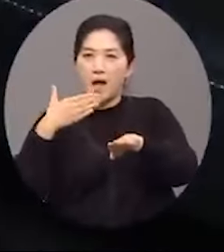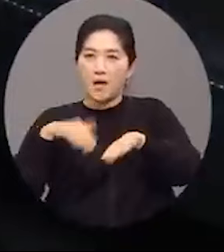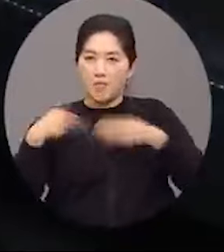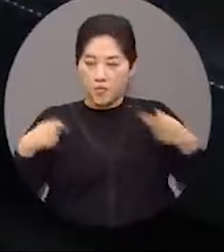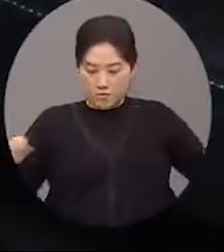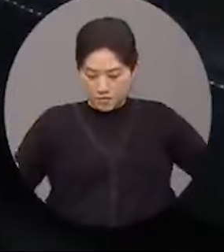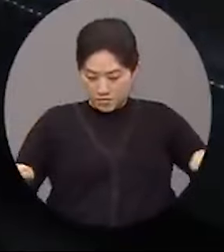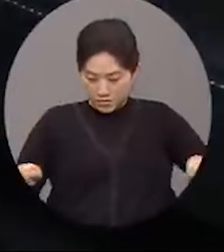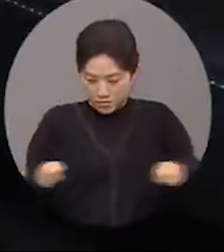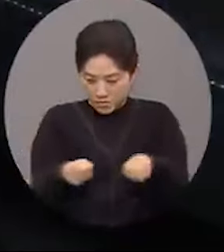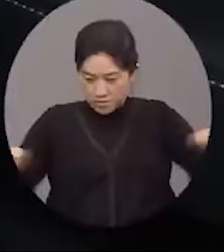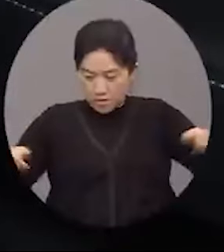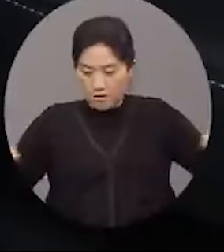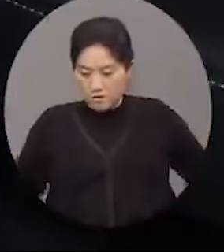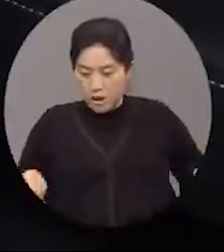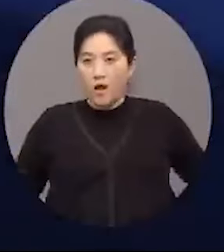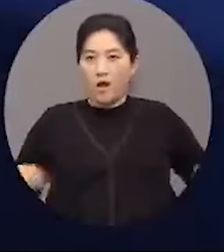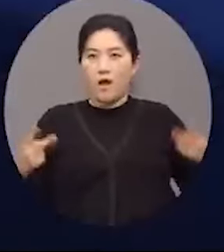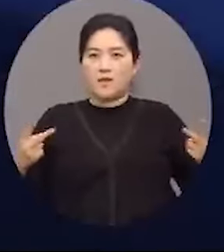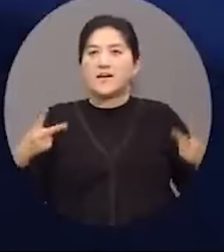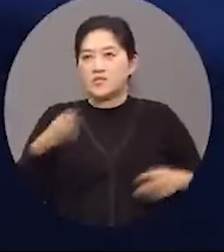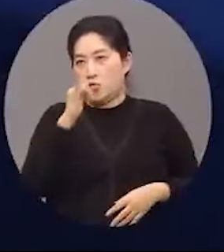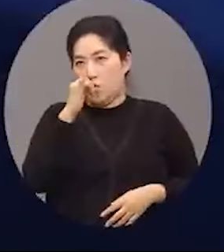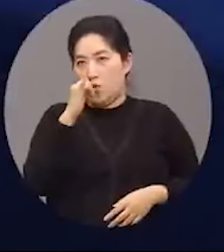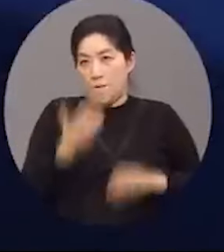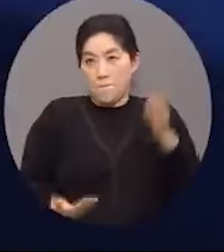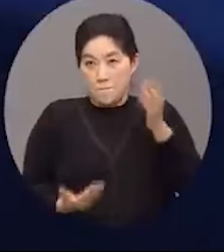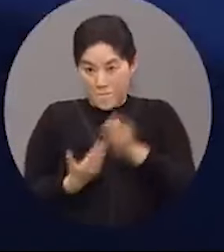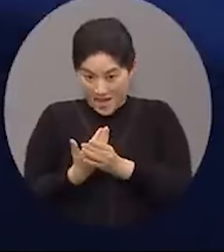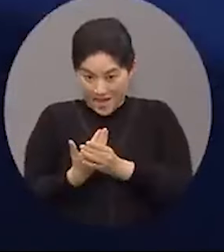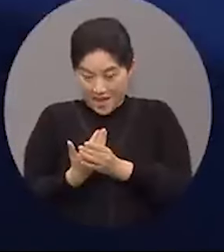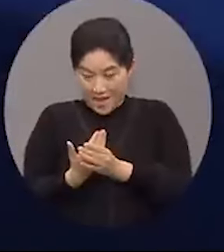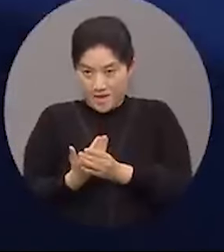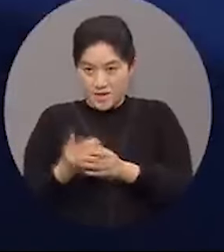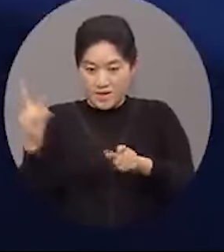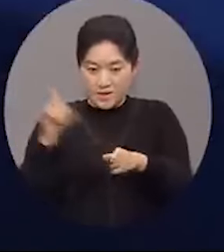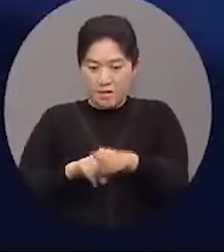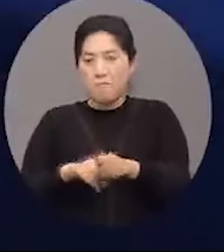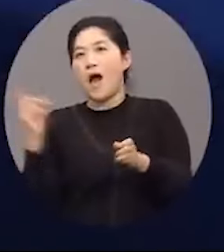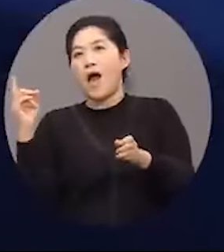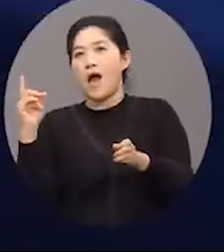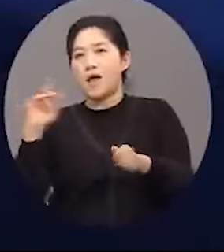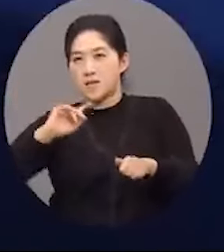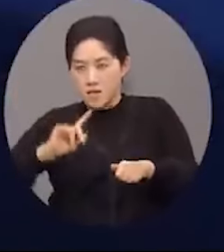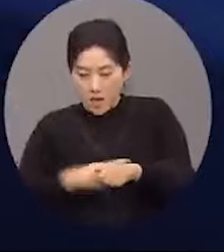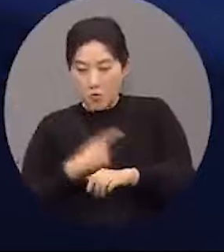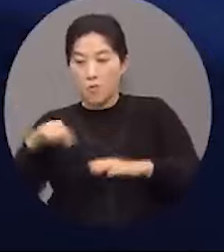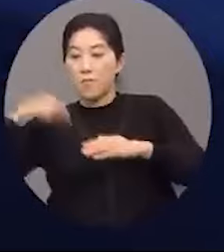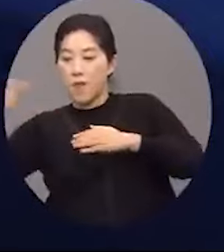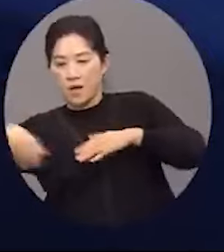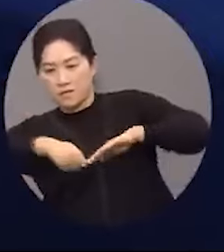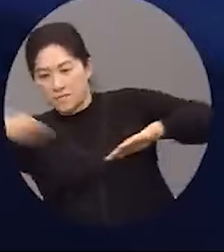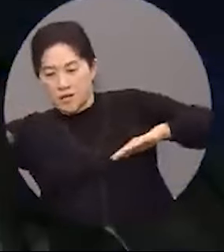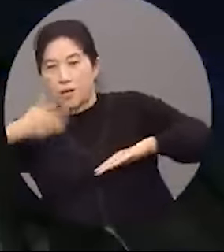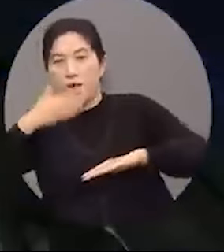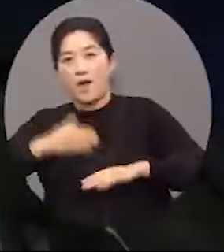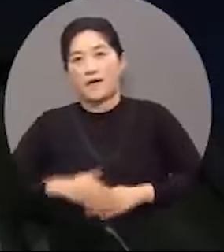옆에 문고리가 설치돼 있습니다. 사고가 나면 잠금 장치가 풀려 밖에서도 열 수